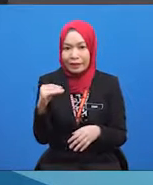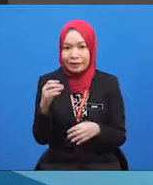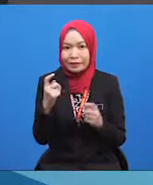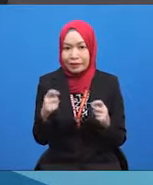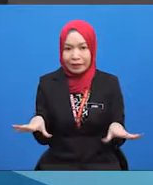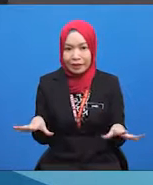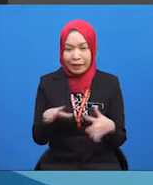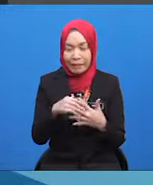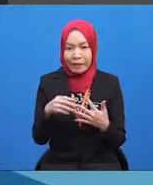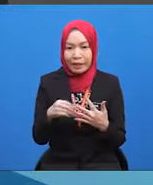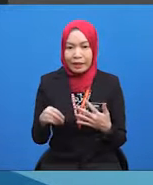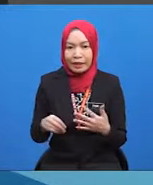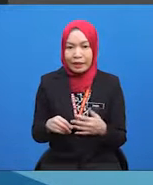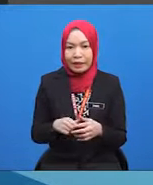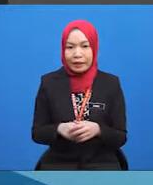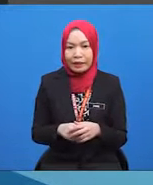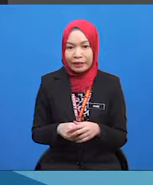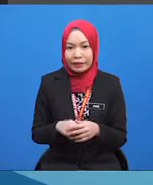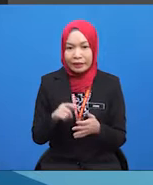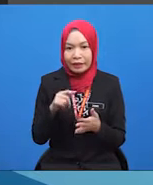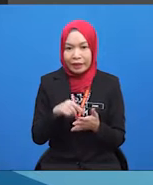setelah memilih, tekan open.